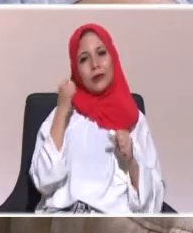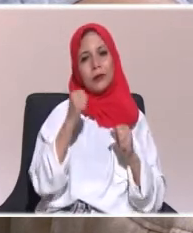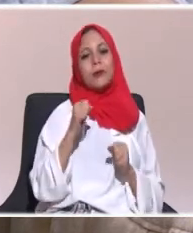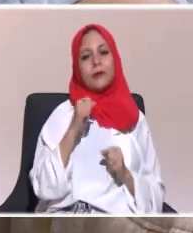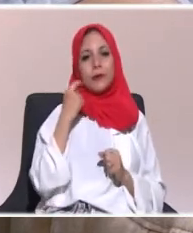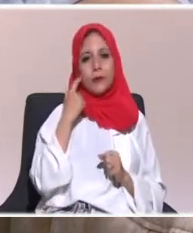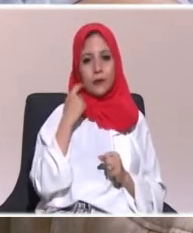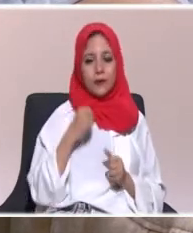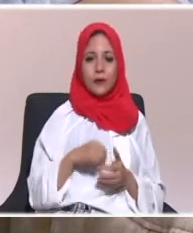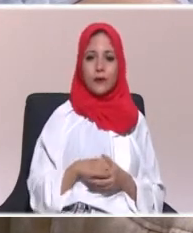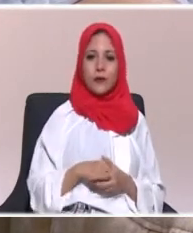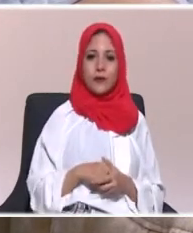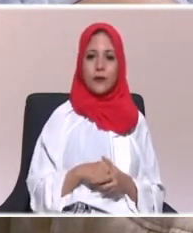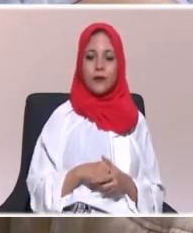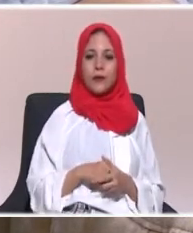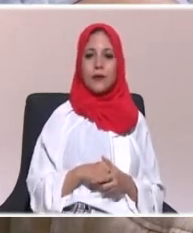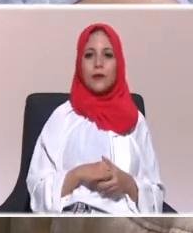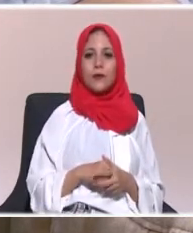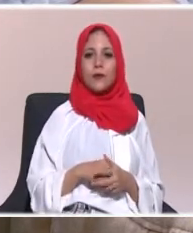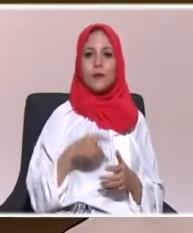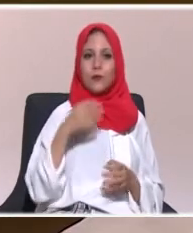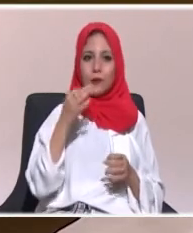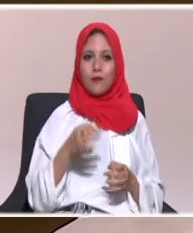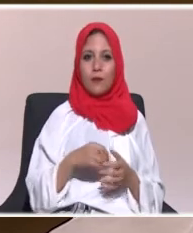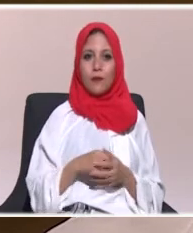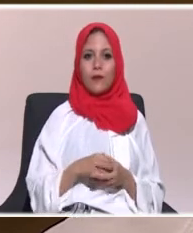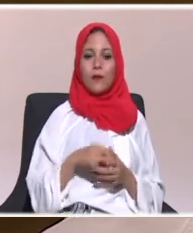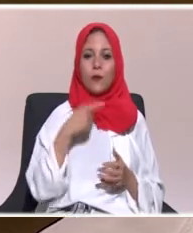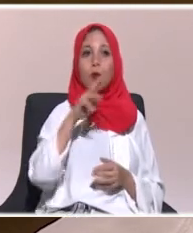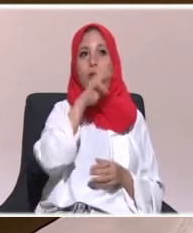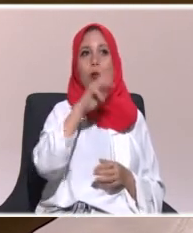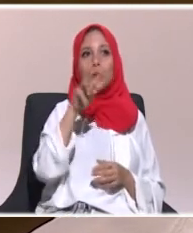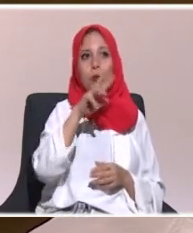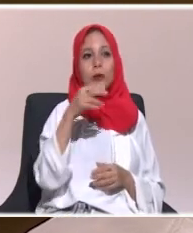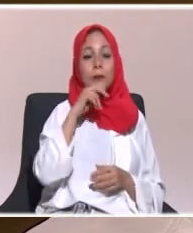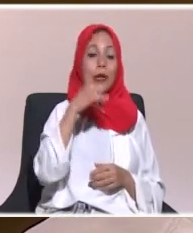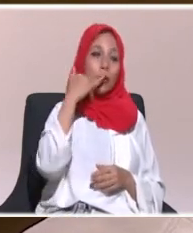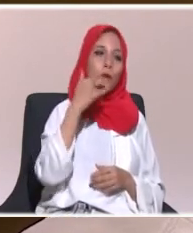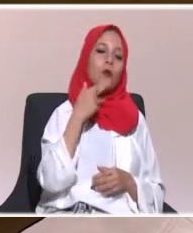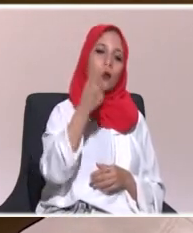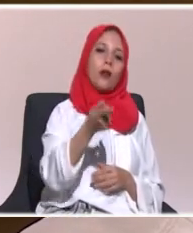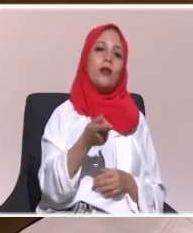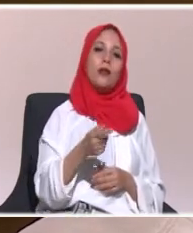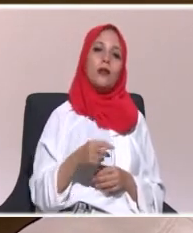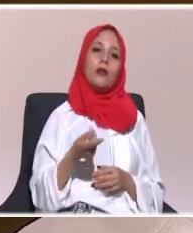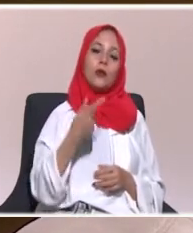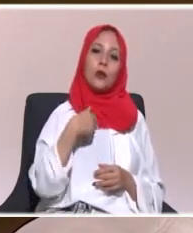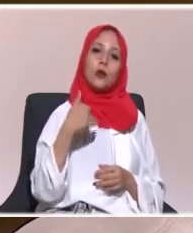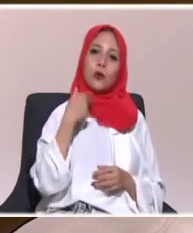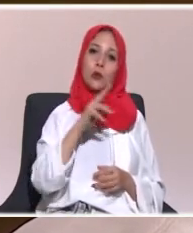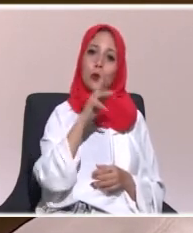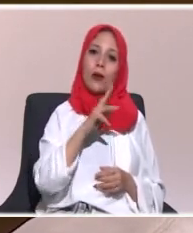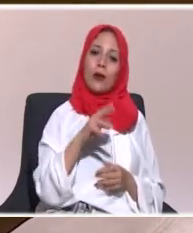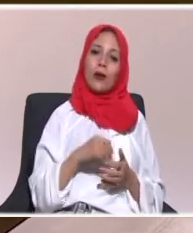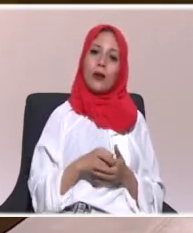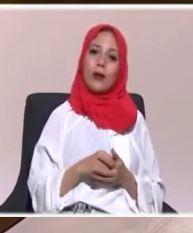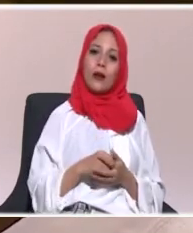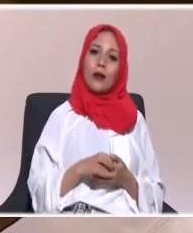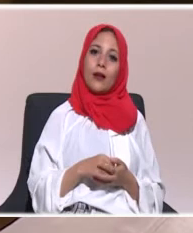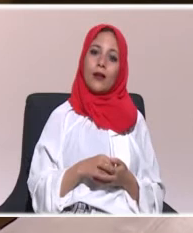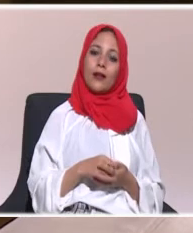طب انا عايز اسالك دلع الحوانم. طبعا يا هسالكم انتوا الاثنين سؤال يمكن يكون بره السياق، بس الحقيقه انا يعني لازم اتذكر